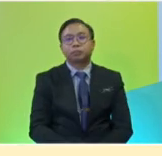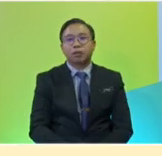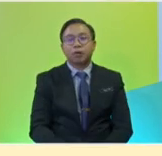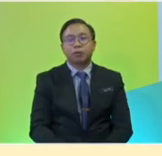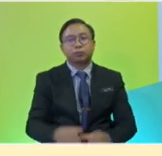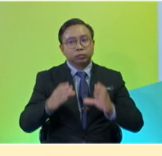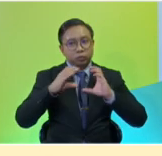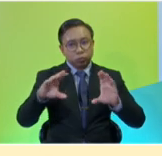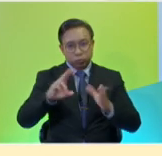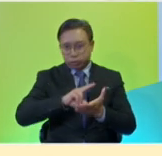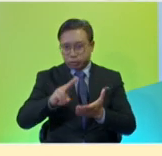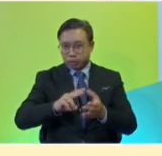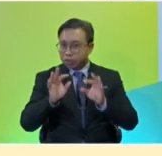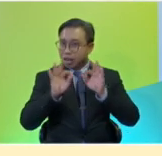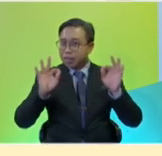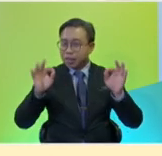ini